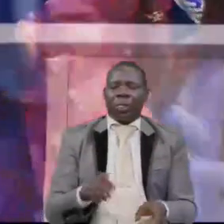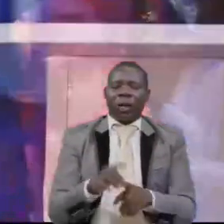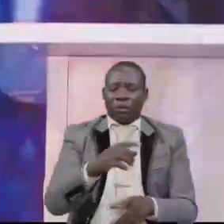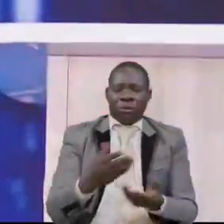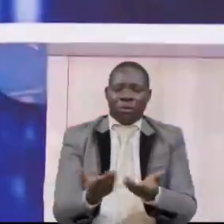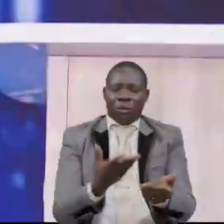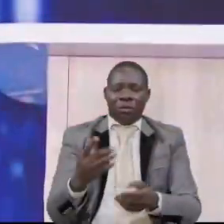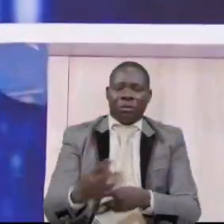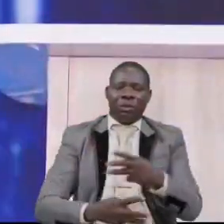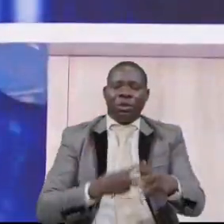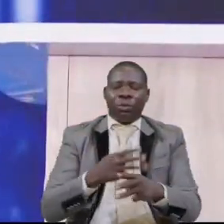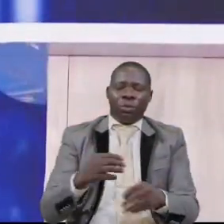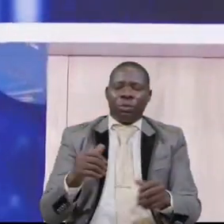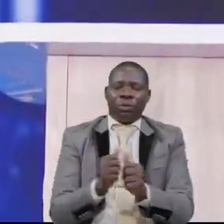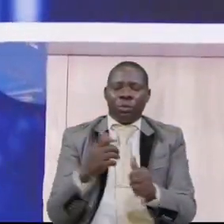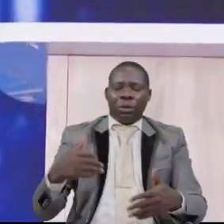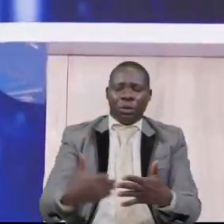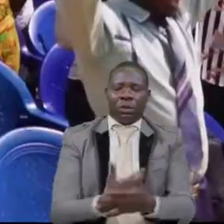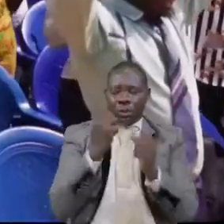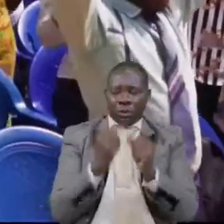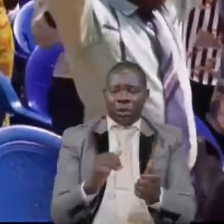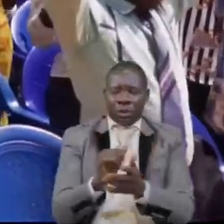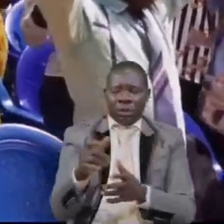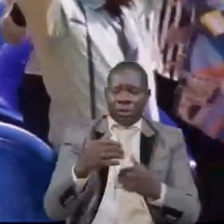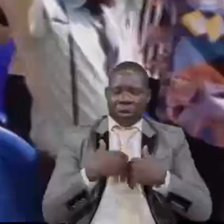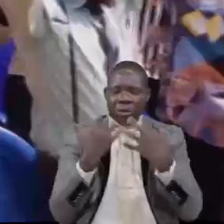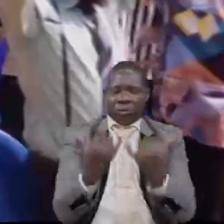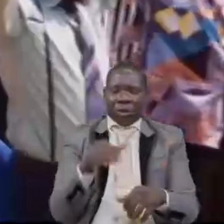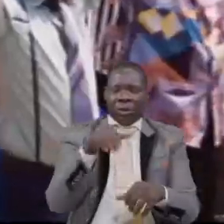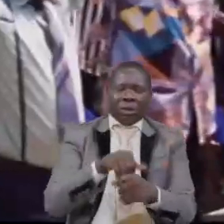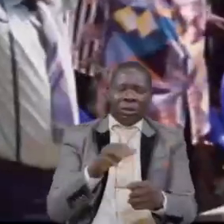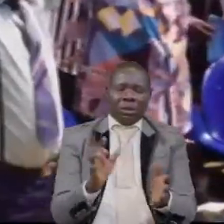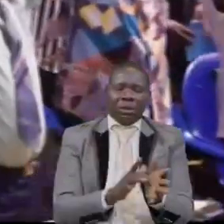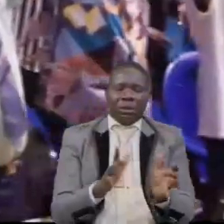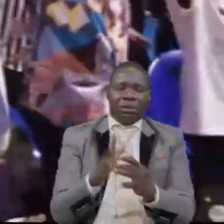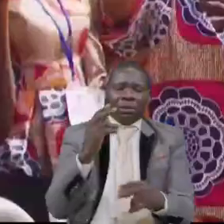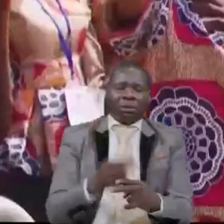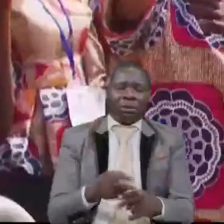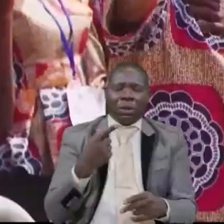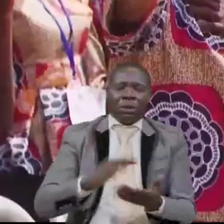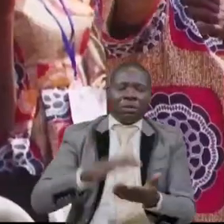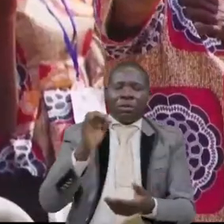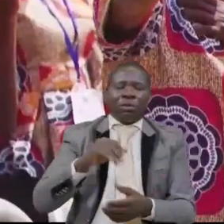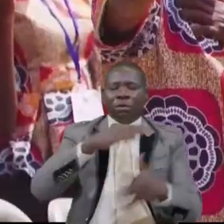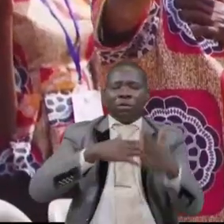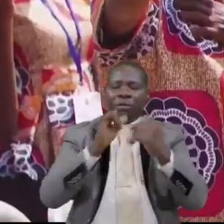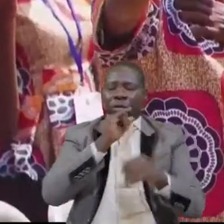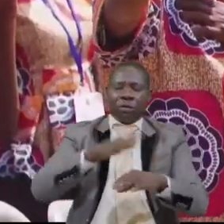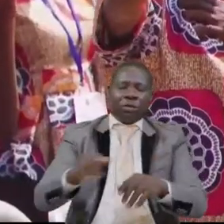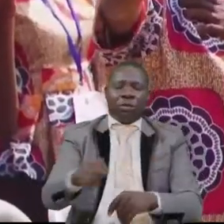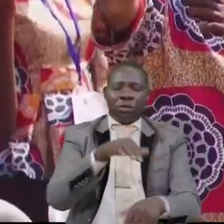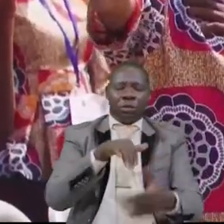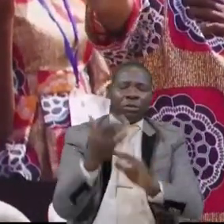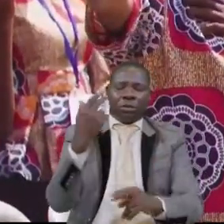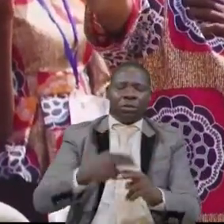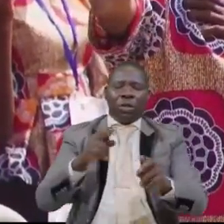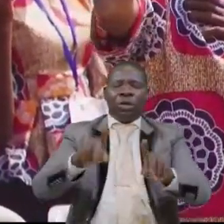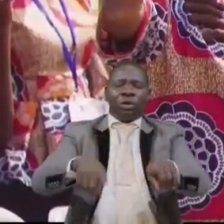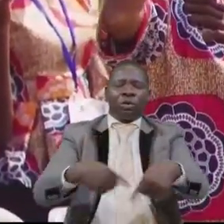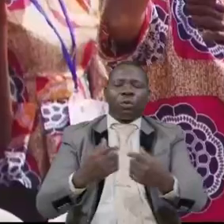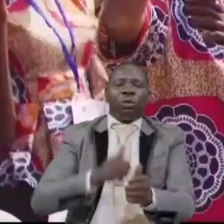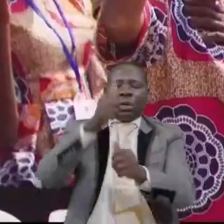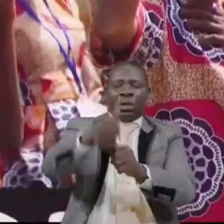vous servira quand vous servirez le monde avec une nouvelle puissance, une nouvelle force. La gloire du ciel est sur vous. Allez maintenant